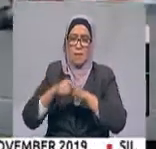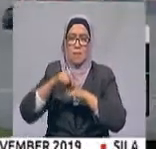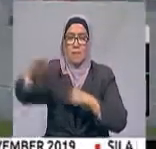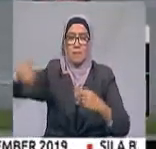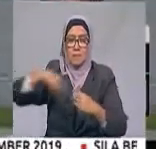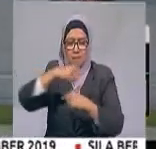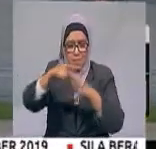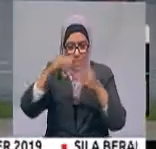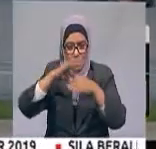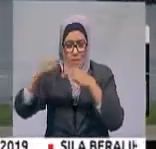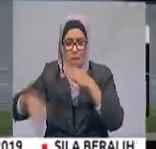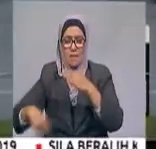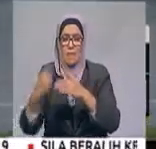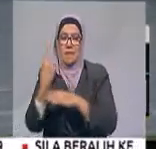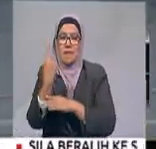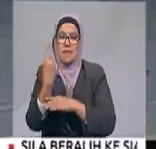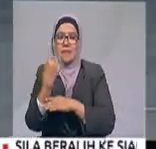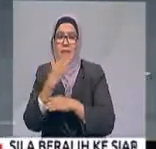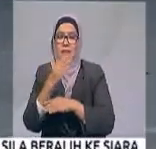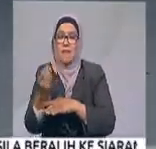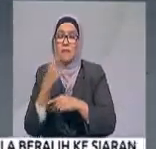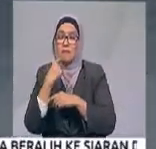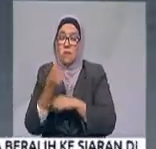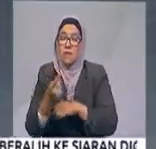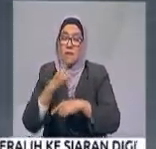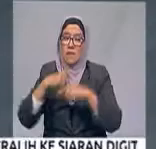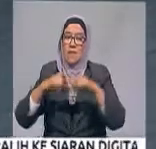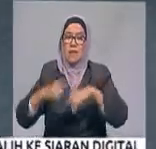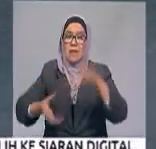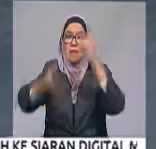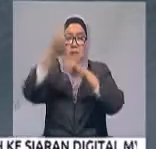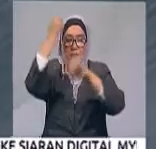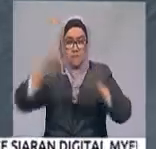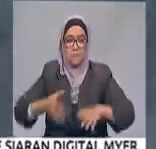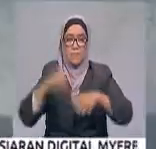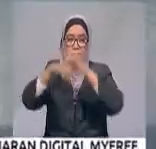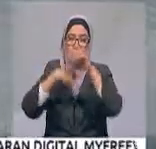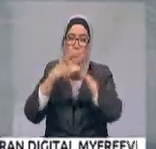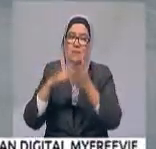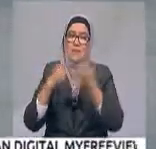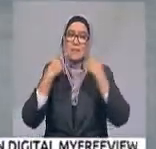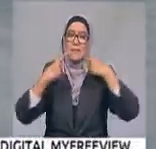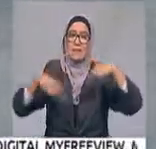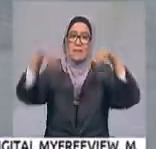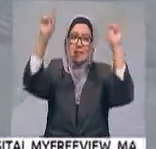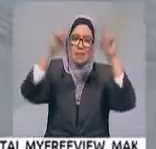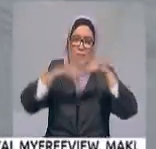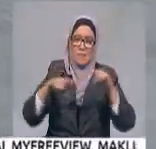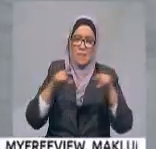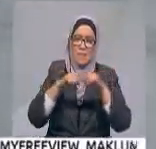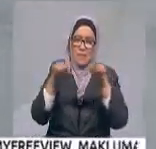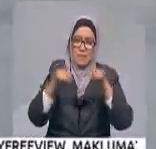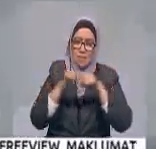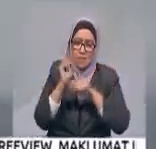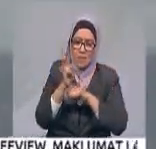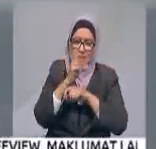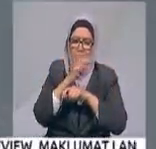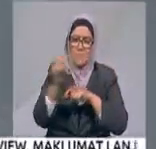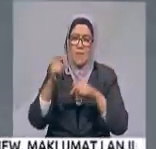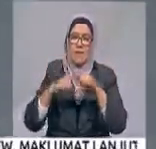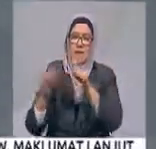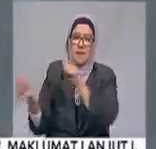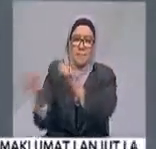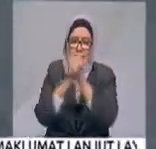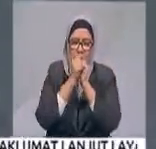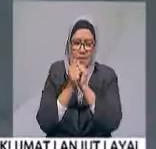Valencia. Juara dunia Marc Marquez berjaya menaiki podium di tempat kedua meskipun memulakan saingan di petak ke-11. Turut menaiki podium di